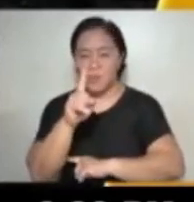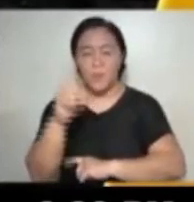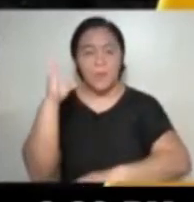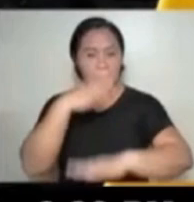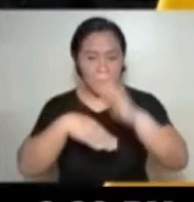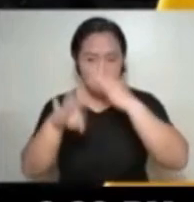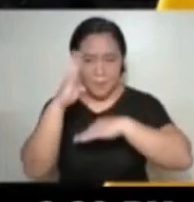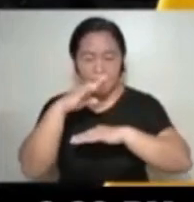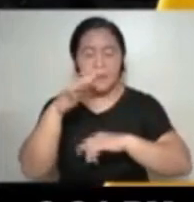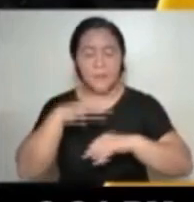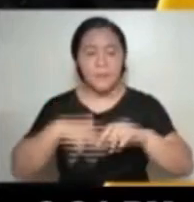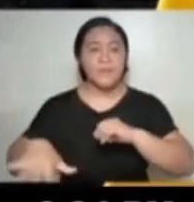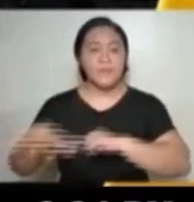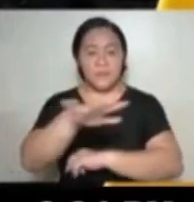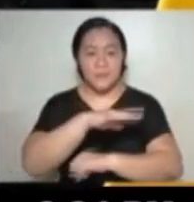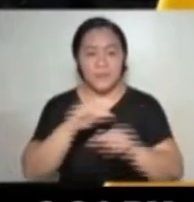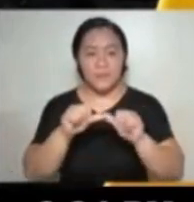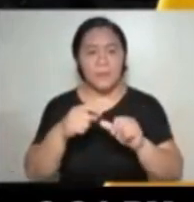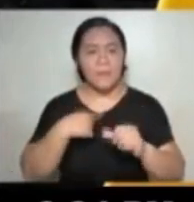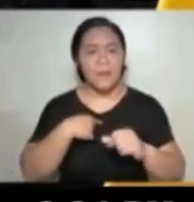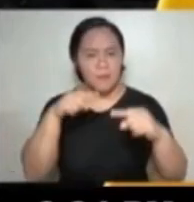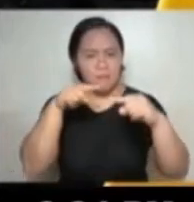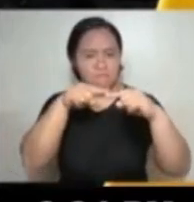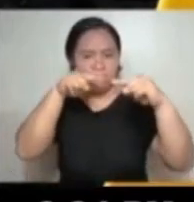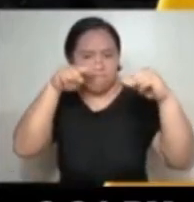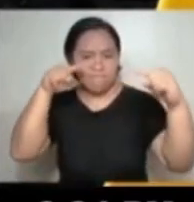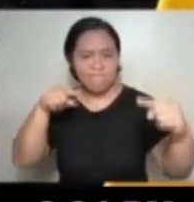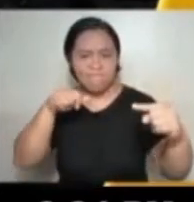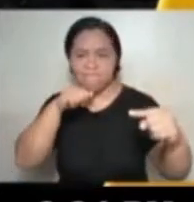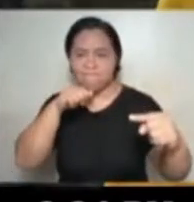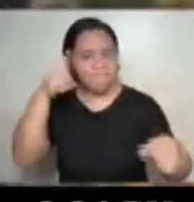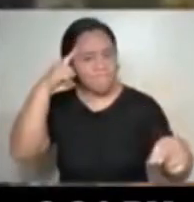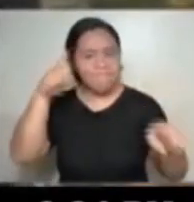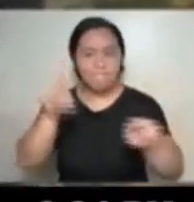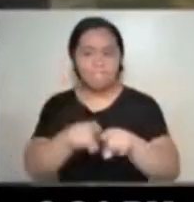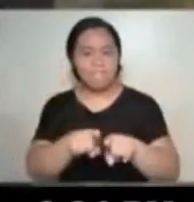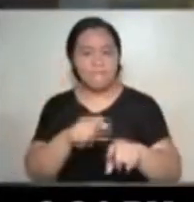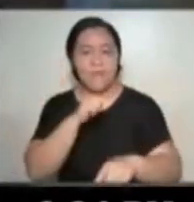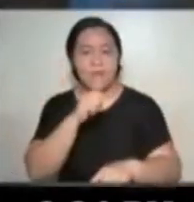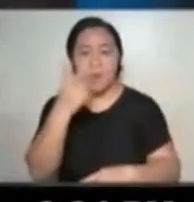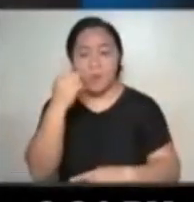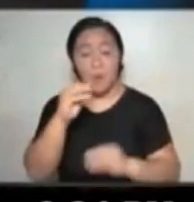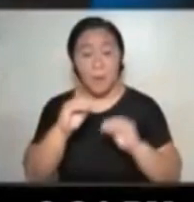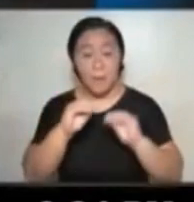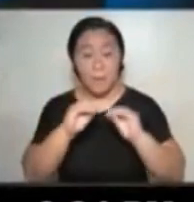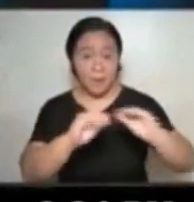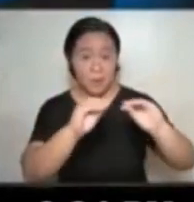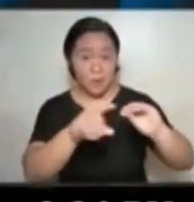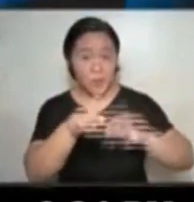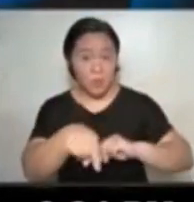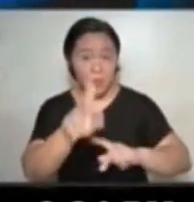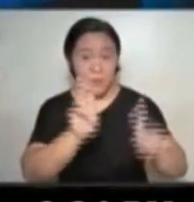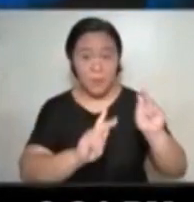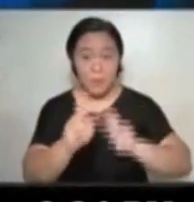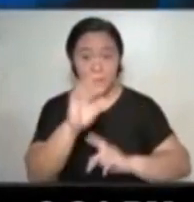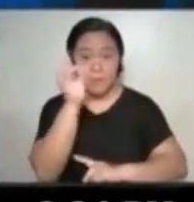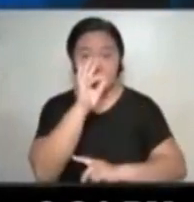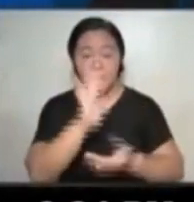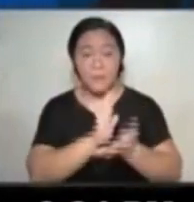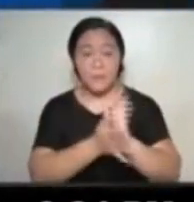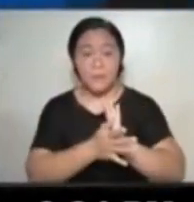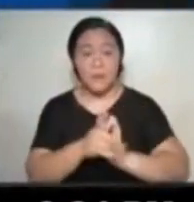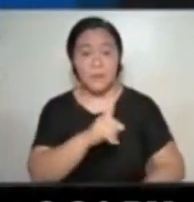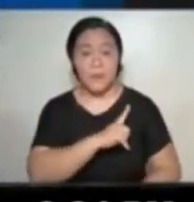I to disagree na atin pong tinuturuan na maging tamad ang mga tao sapagkat the